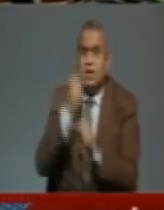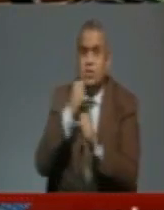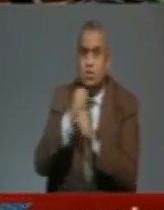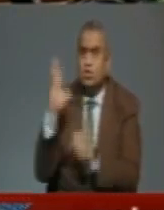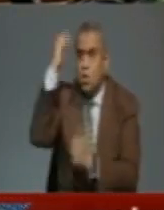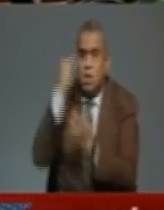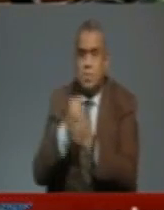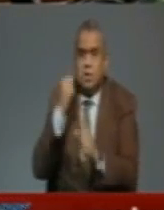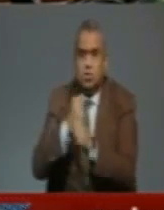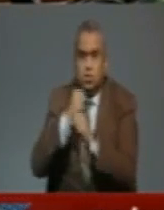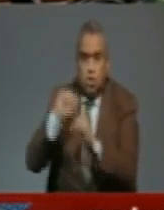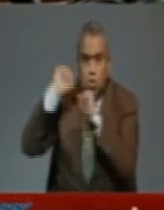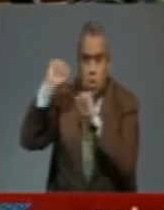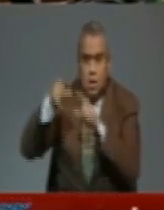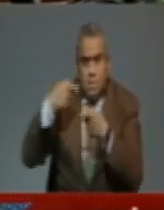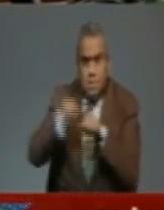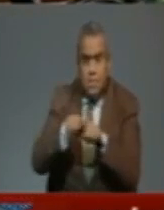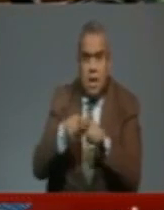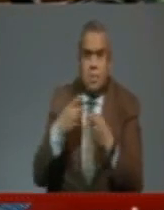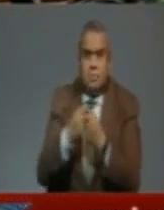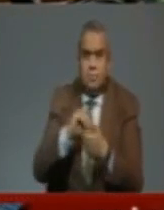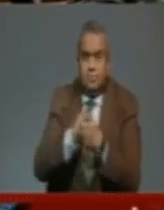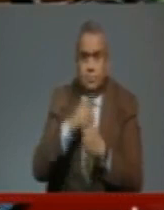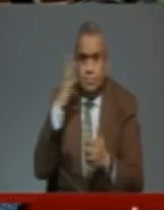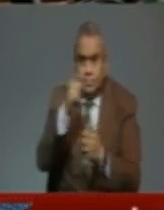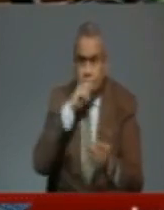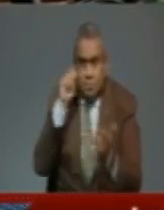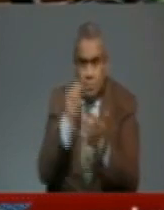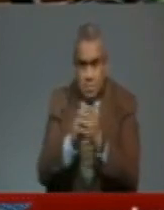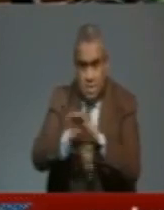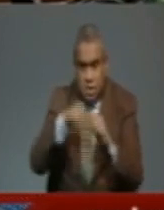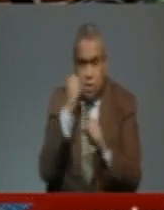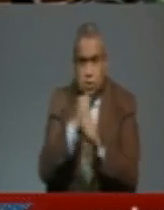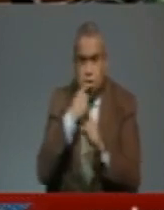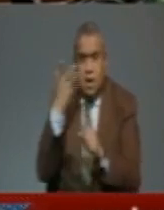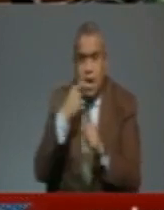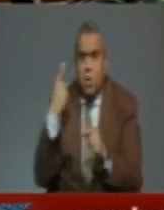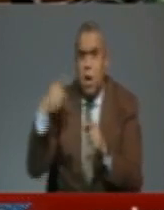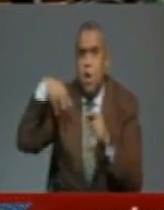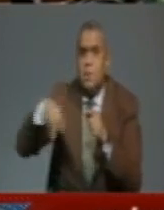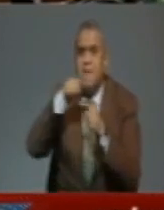الله باذن الله بالتوازي يخلص معانا. وصلت نسبه تنفيذ يا فندم النهارده ل 81%.